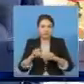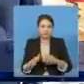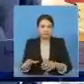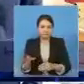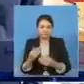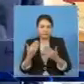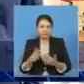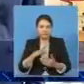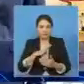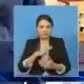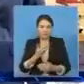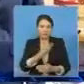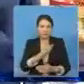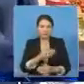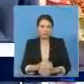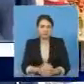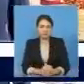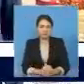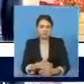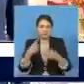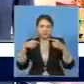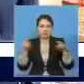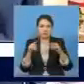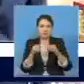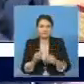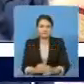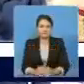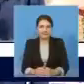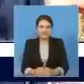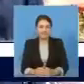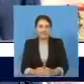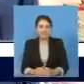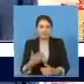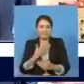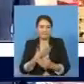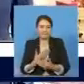я бы хотел музею именно вот